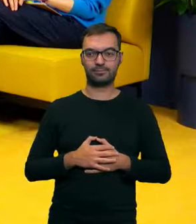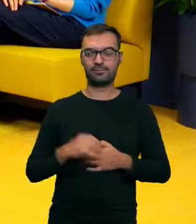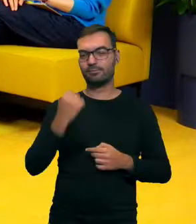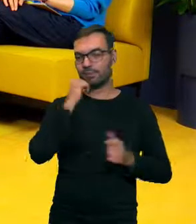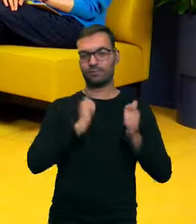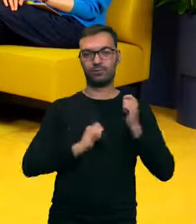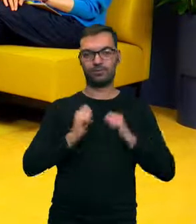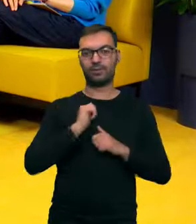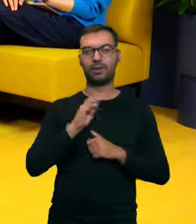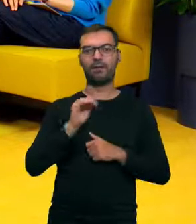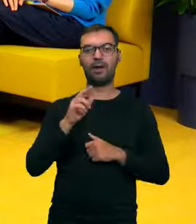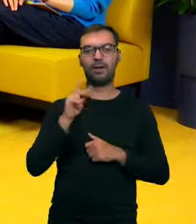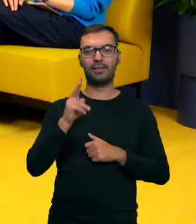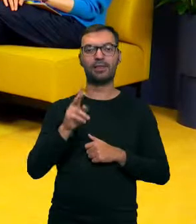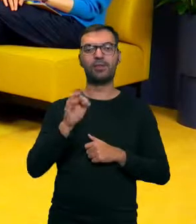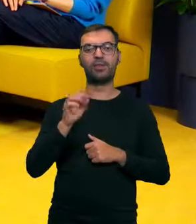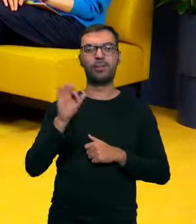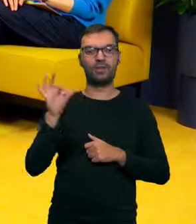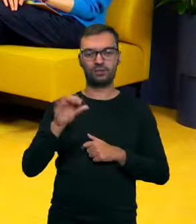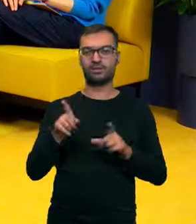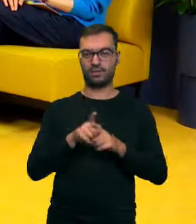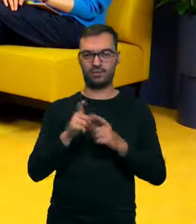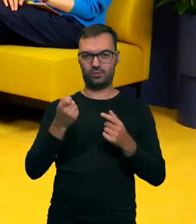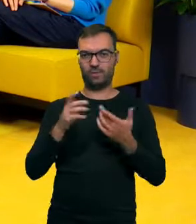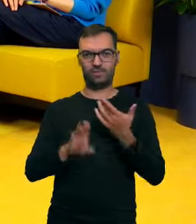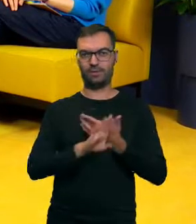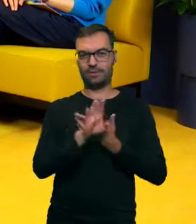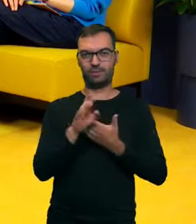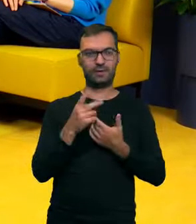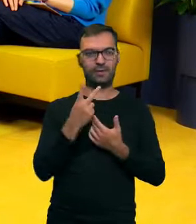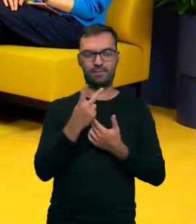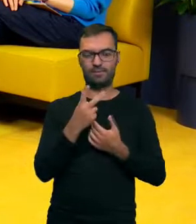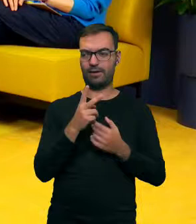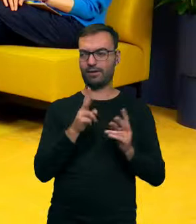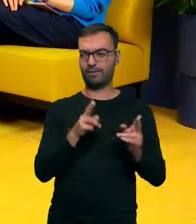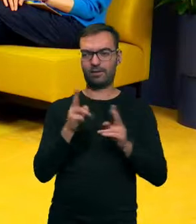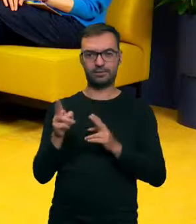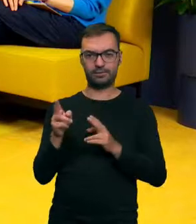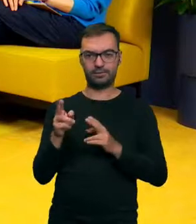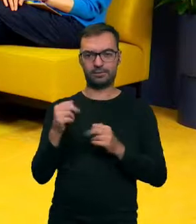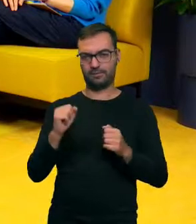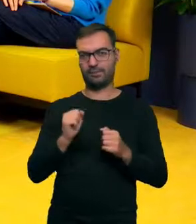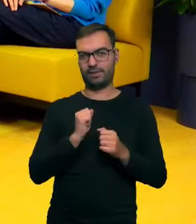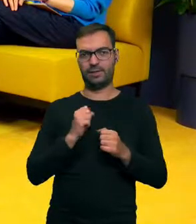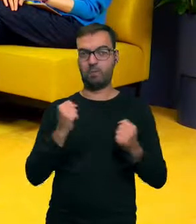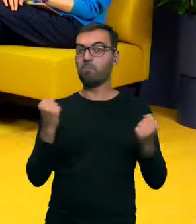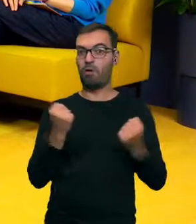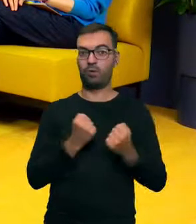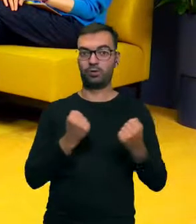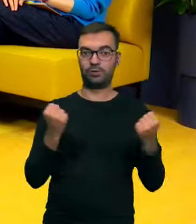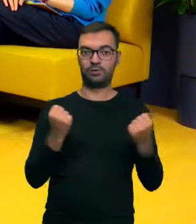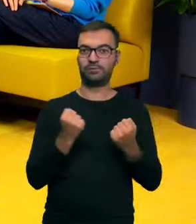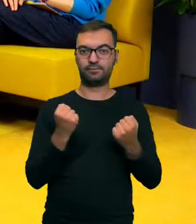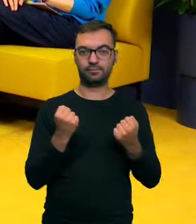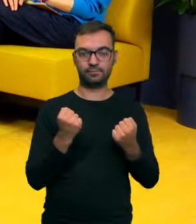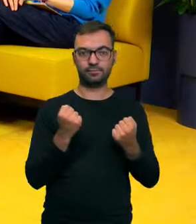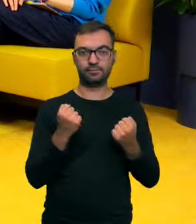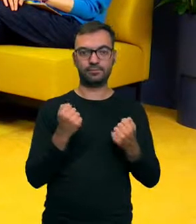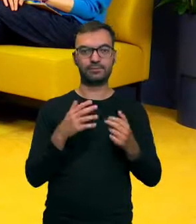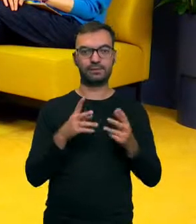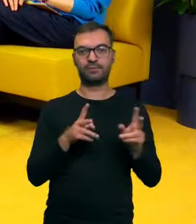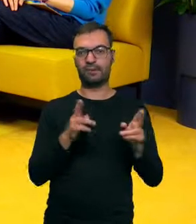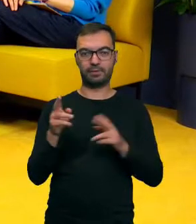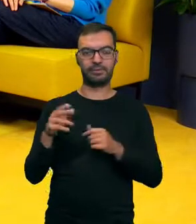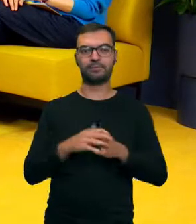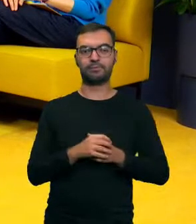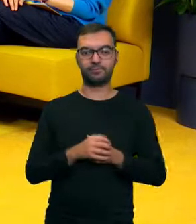bardzo się cieszę, że Bartek Topa się pojawia też na chwilę w tym filmie w dwóch bardzo takich fajnych, mocnych, aktorskich